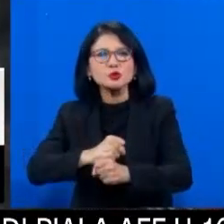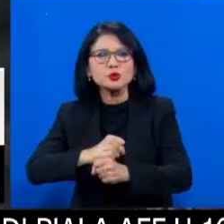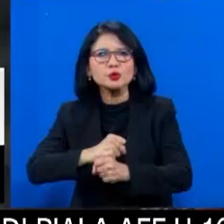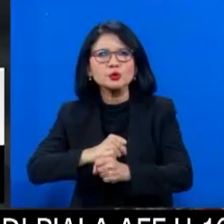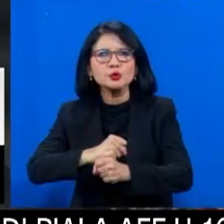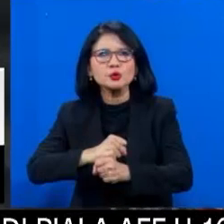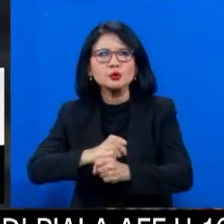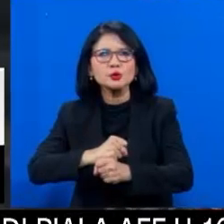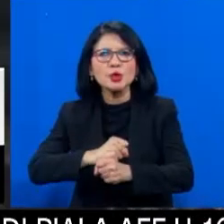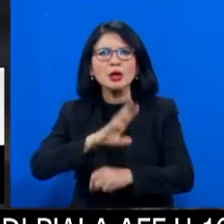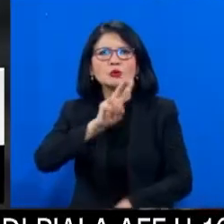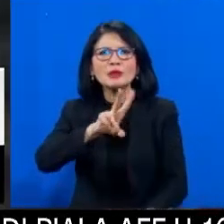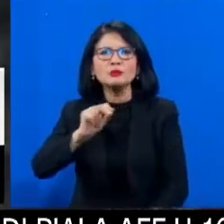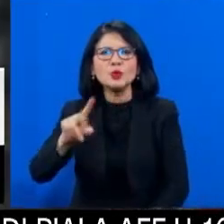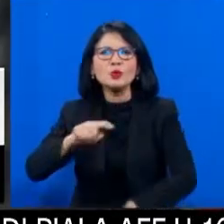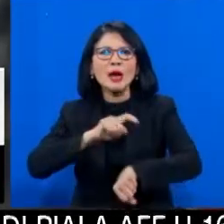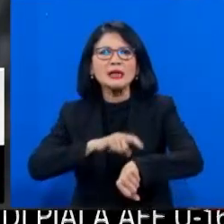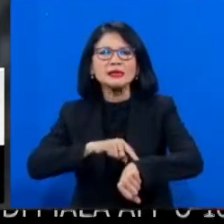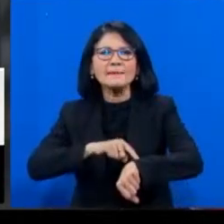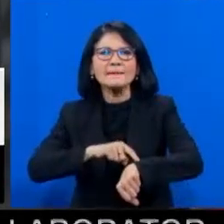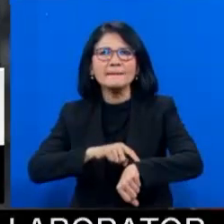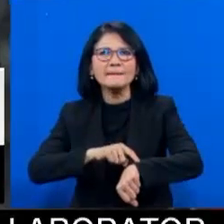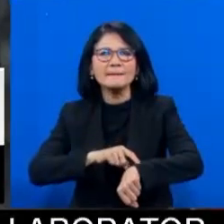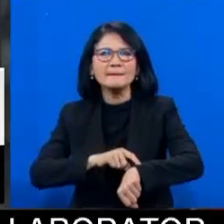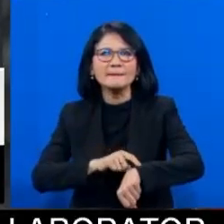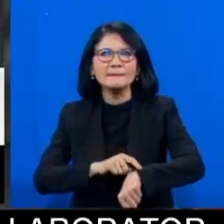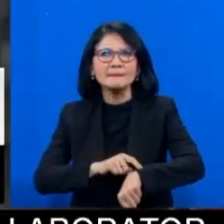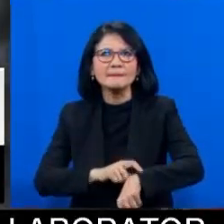tahun 2022, pukul